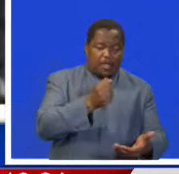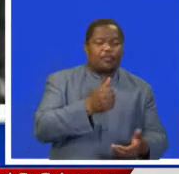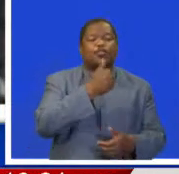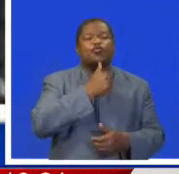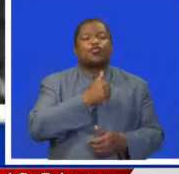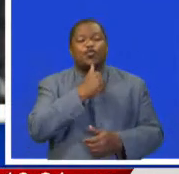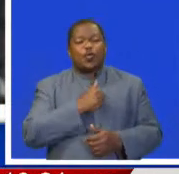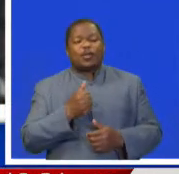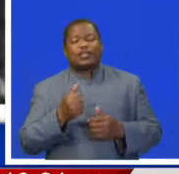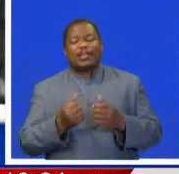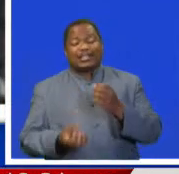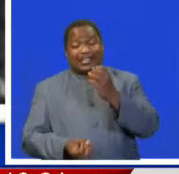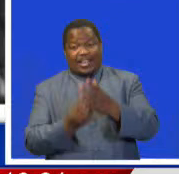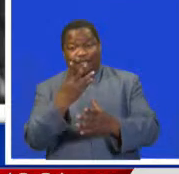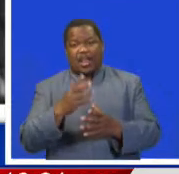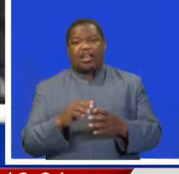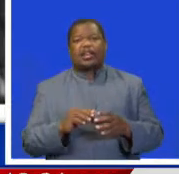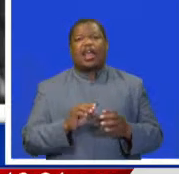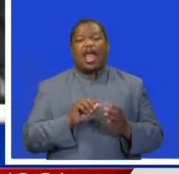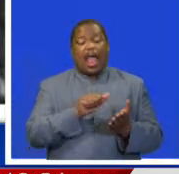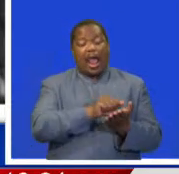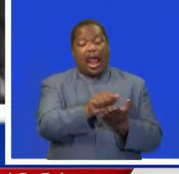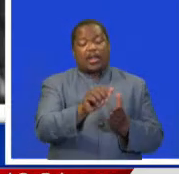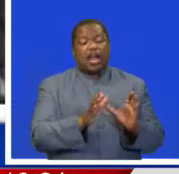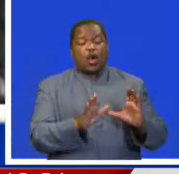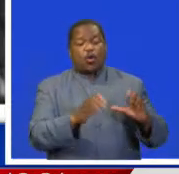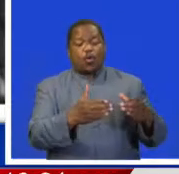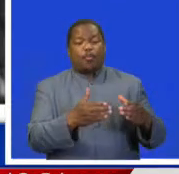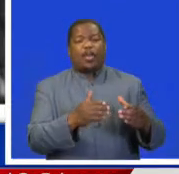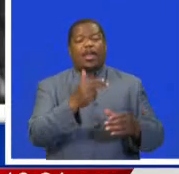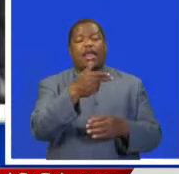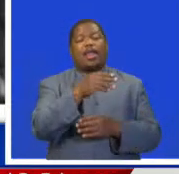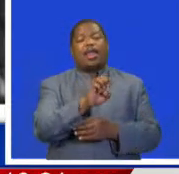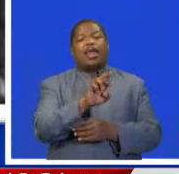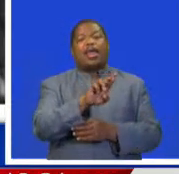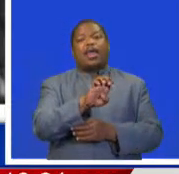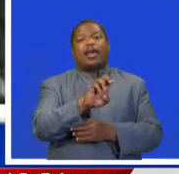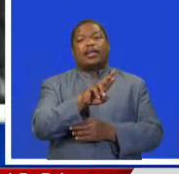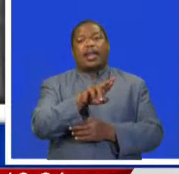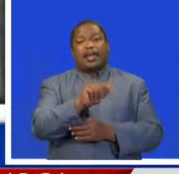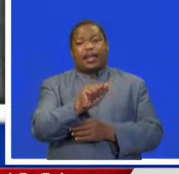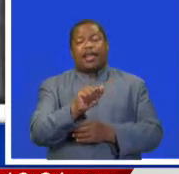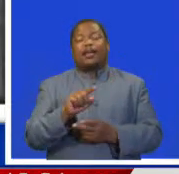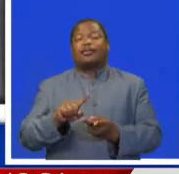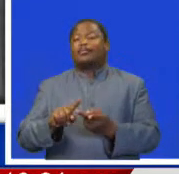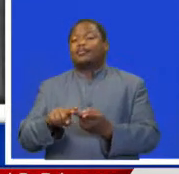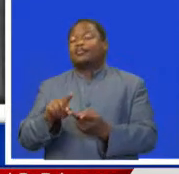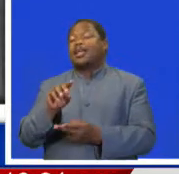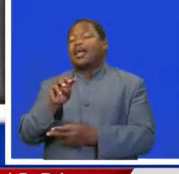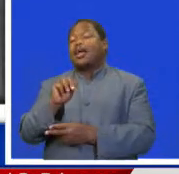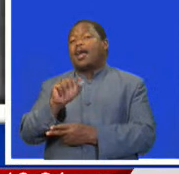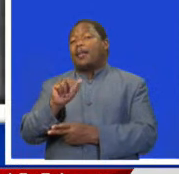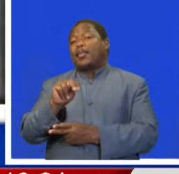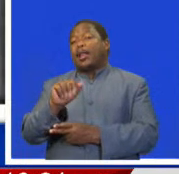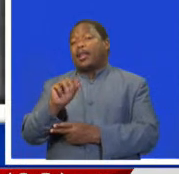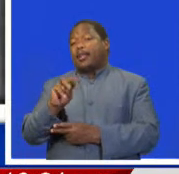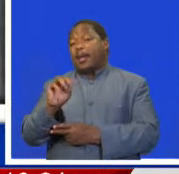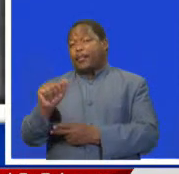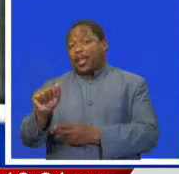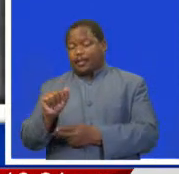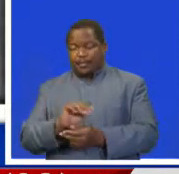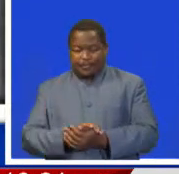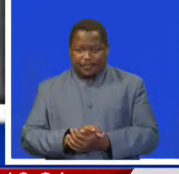kanye nemanama lokungisona lesabulawa nesikhathi lelive libuse yona live leNamibia Le mangameli uthi le